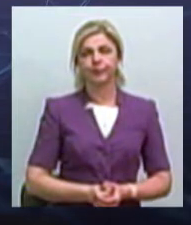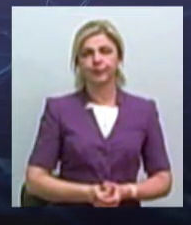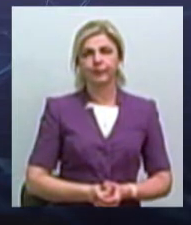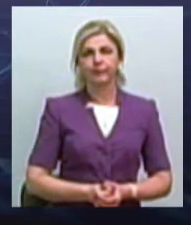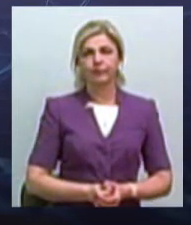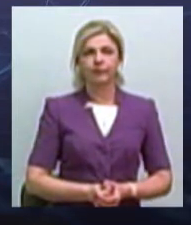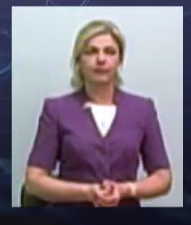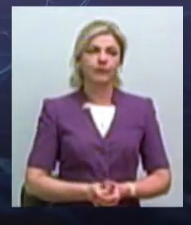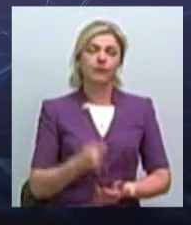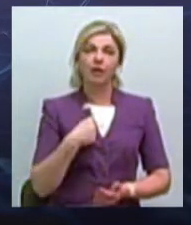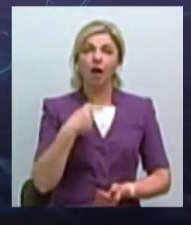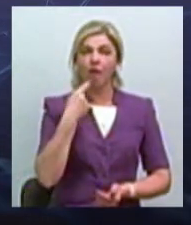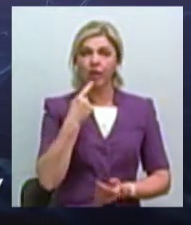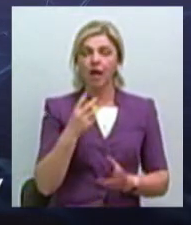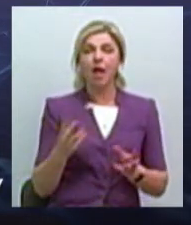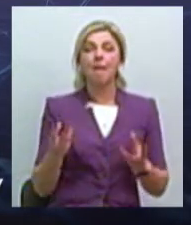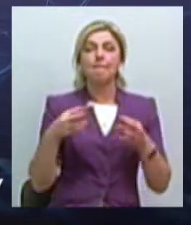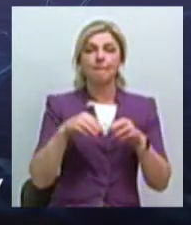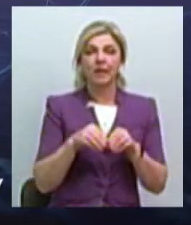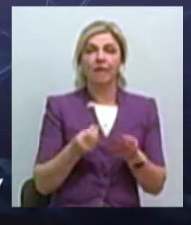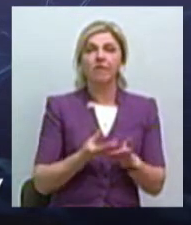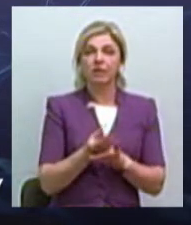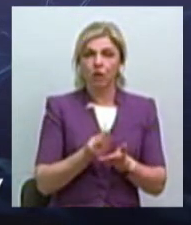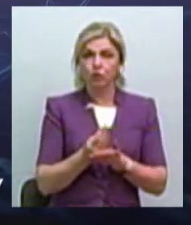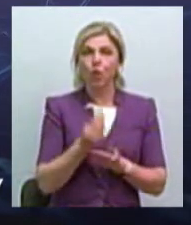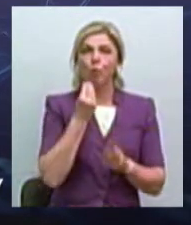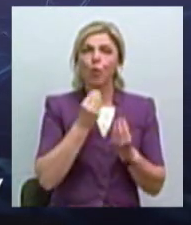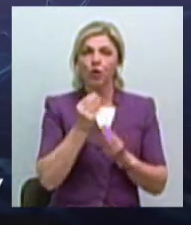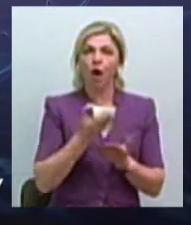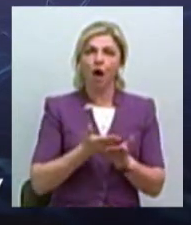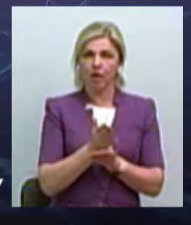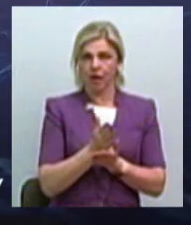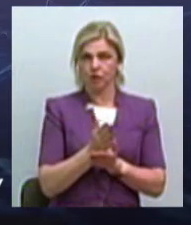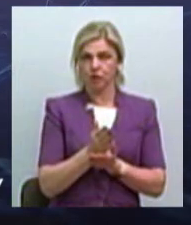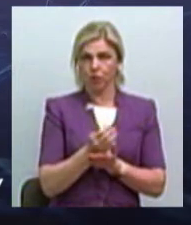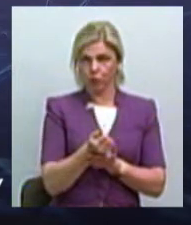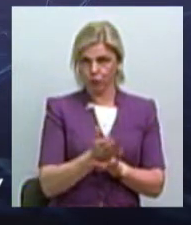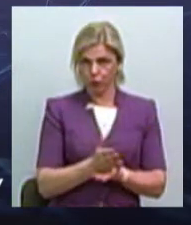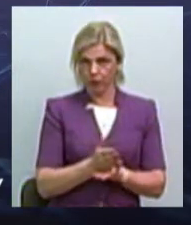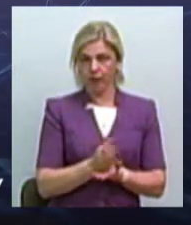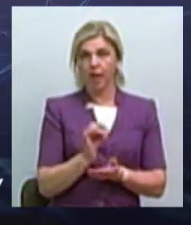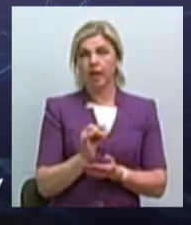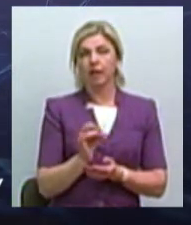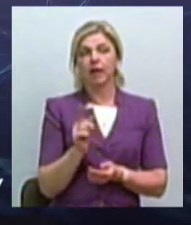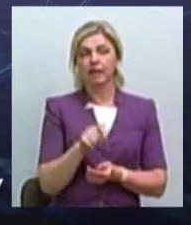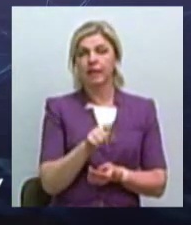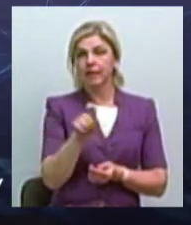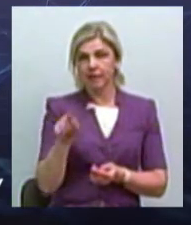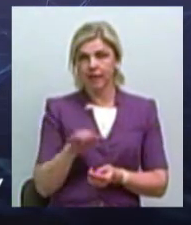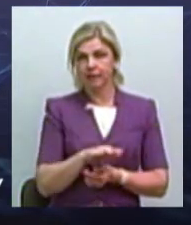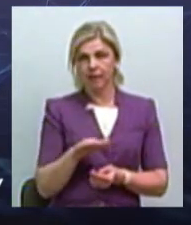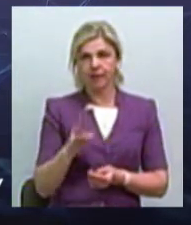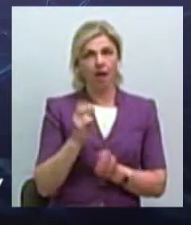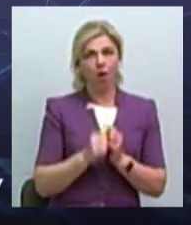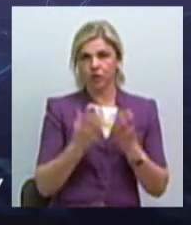Я ж кажу, що співфінансування, воно покращує якість послуги самої. От. І тим більше, що ті діти там, не кожен